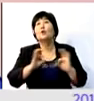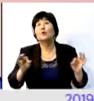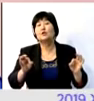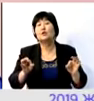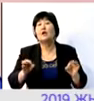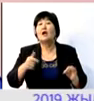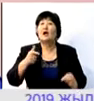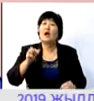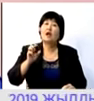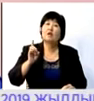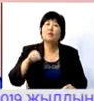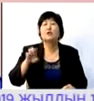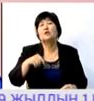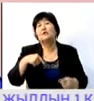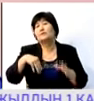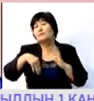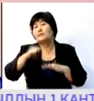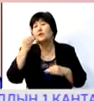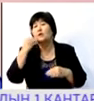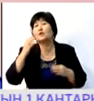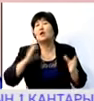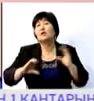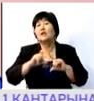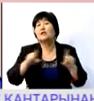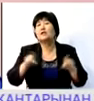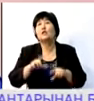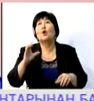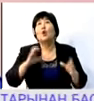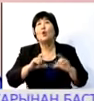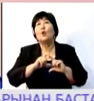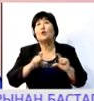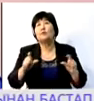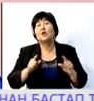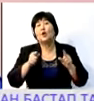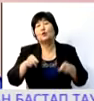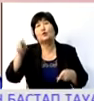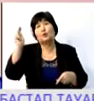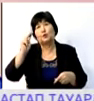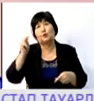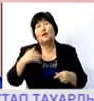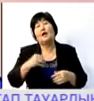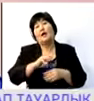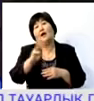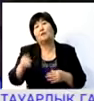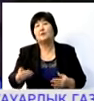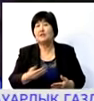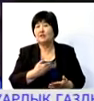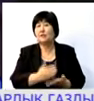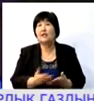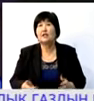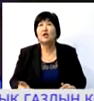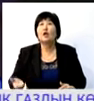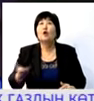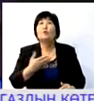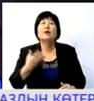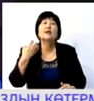Гарвард сияқты, Стэнфорд сияқты, Кембридж, Оксфорд секілді университеттеріне түсуін қамтамасыз еткіміз келеді. Біз